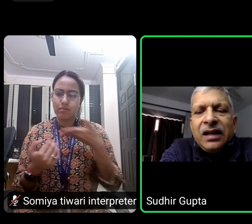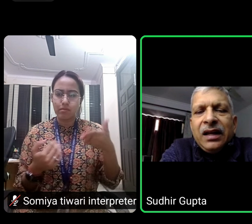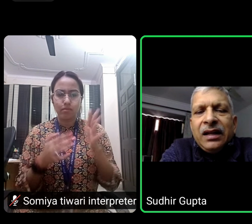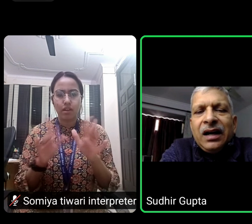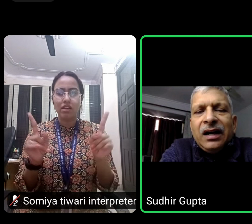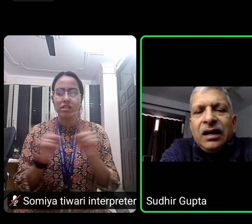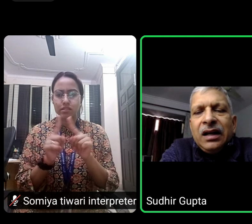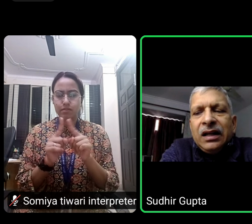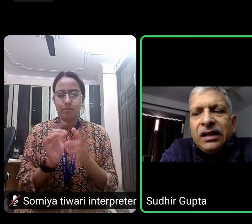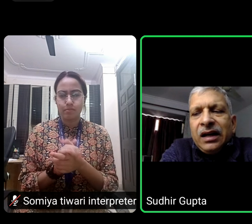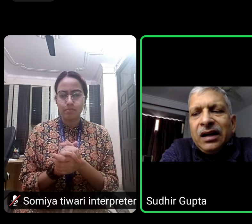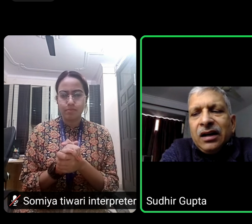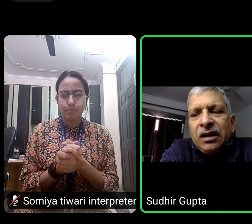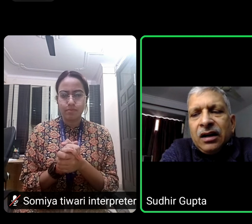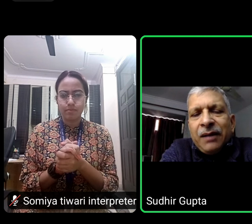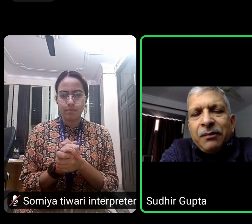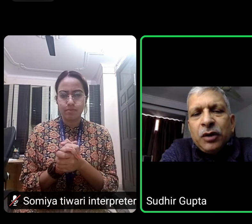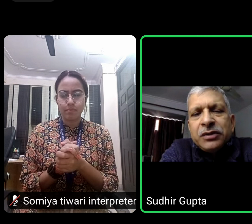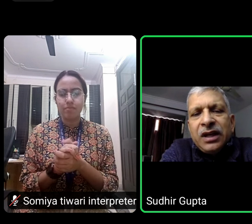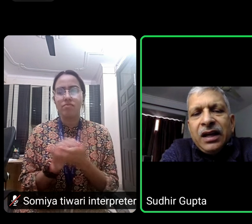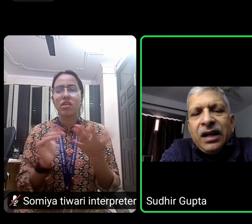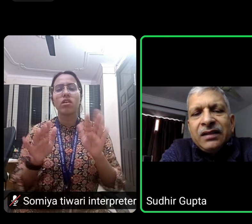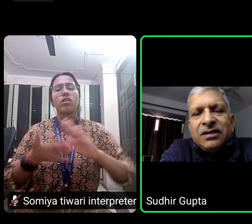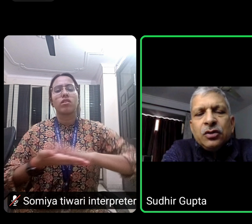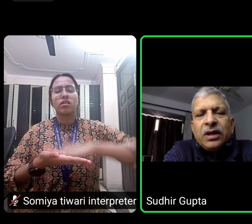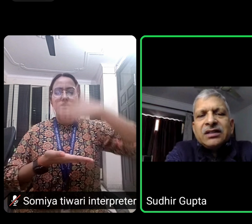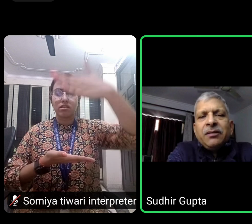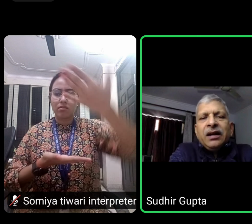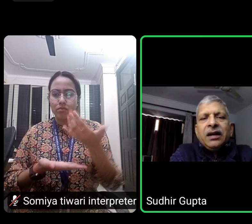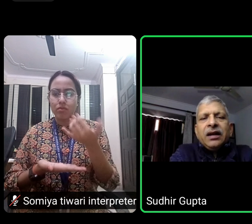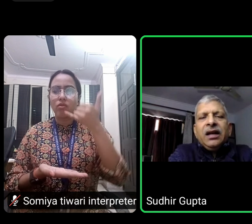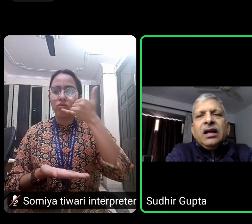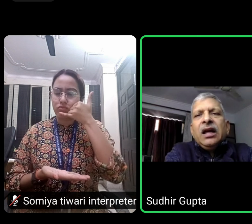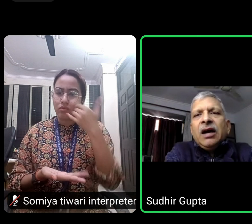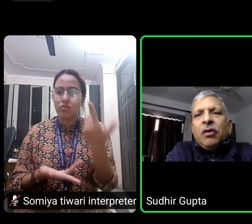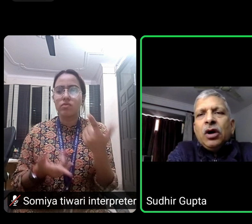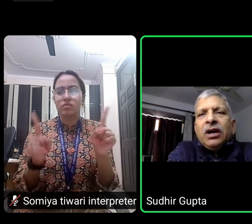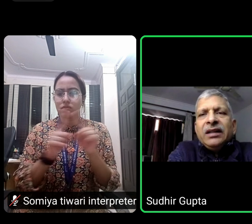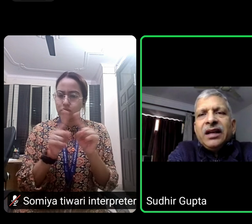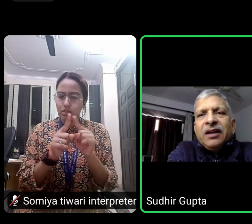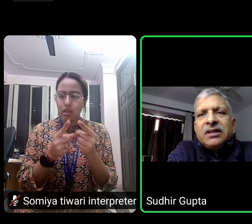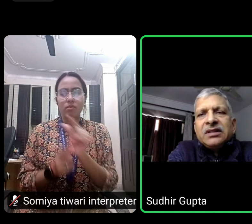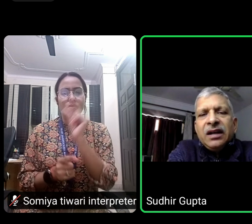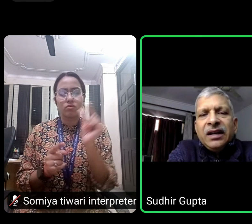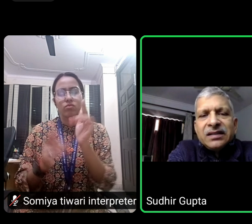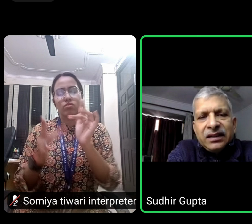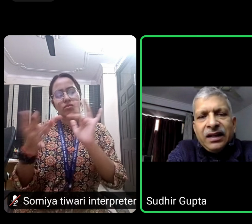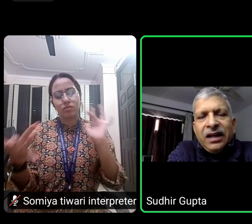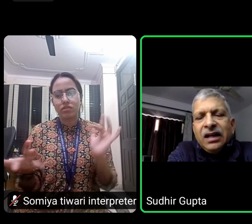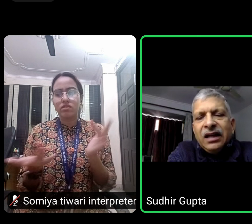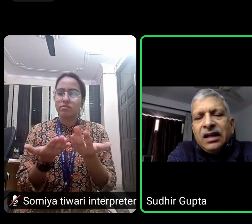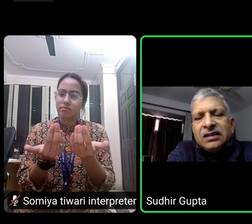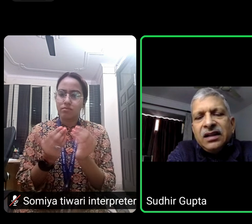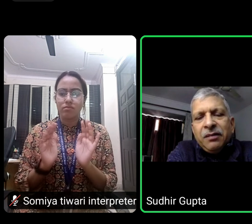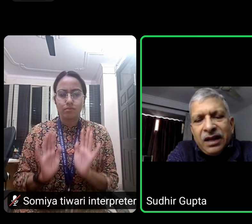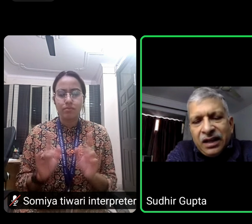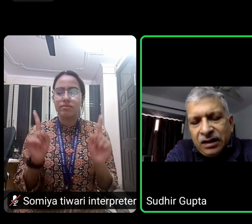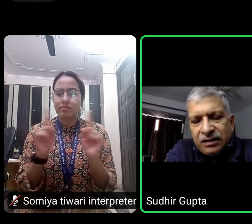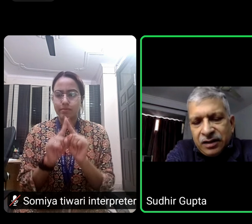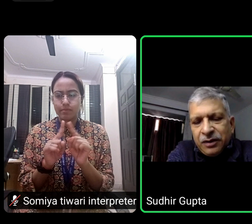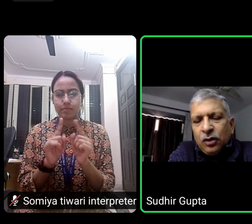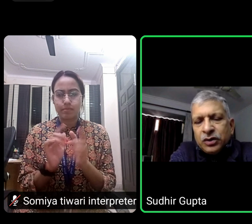मोबाइल से या लैपटॉप से ऐसी चीजों का इस्तेमाल करके हम ऑनलाइन थेरेपीज ले सकते हैं। इसलिए